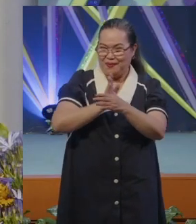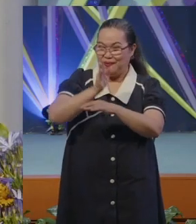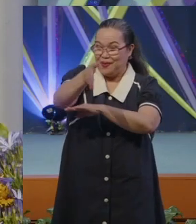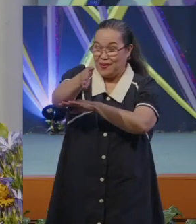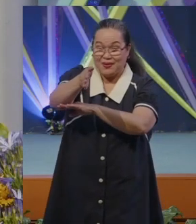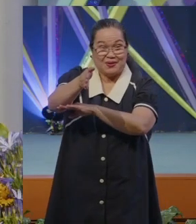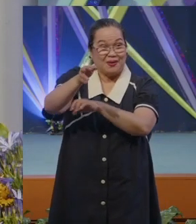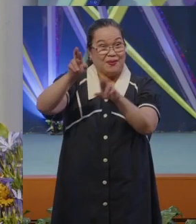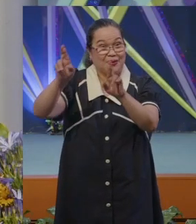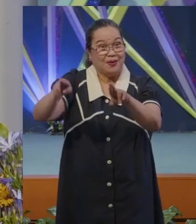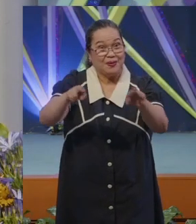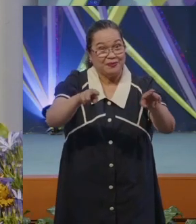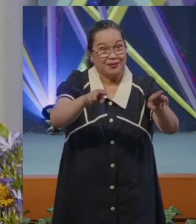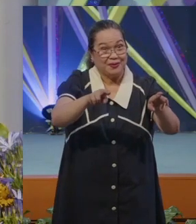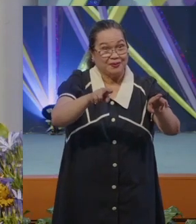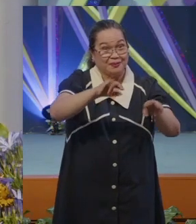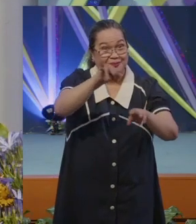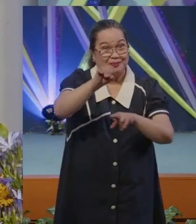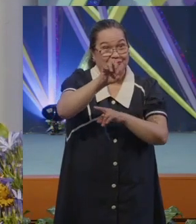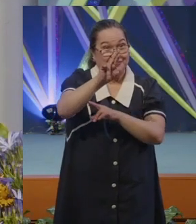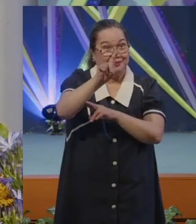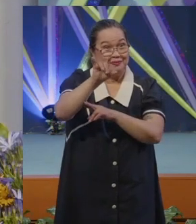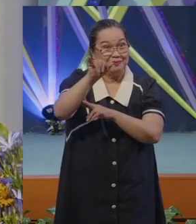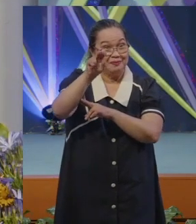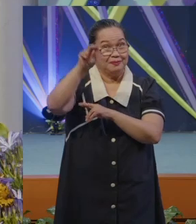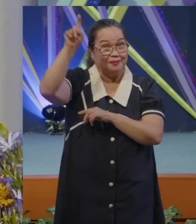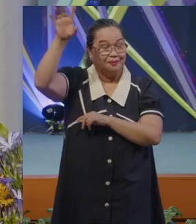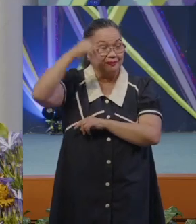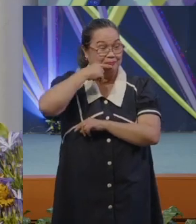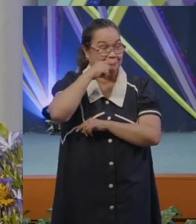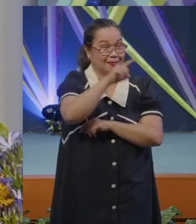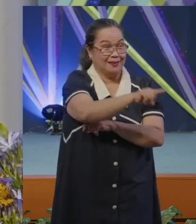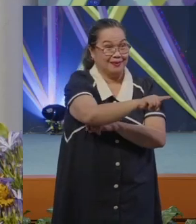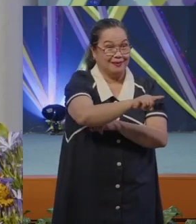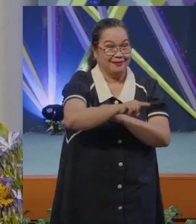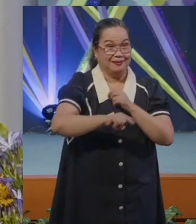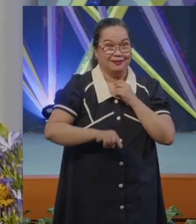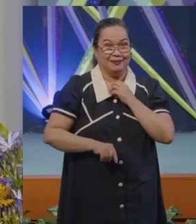Jordan. Alam mo, pagka inutusan tayo ng Diyos, kung minsan,